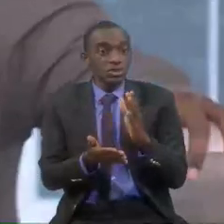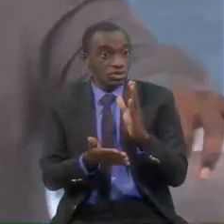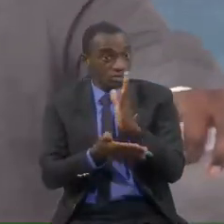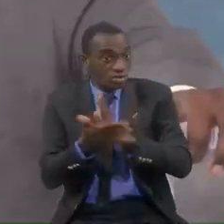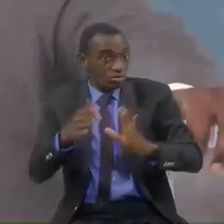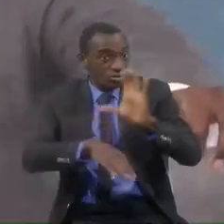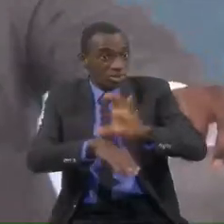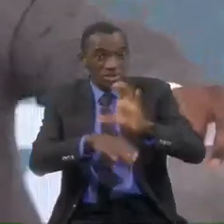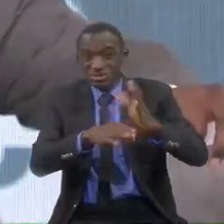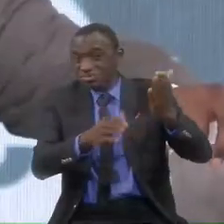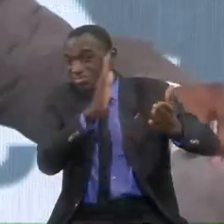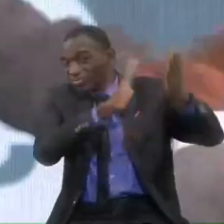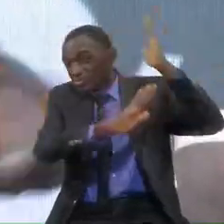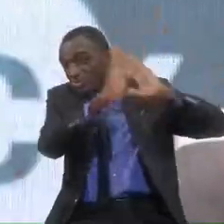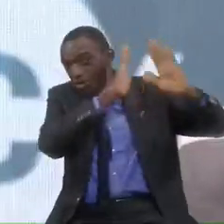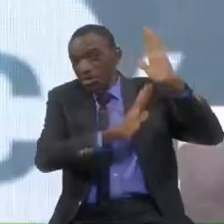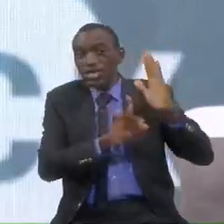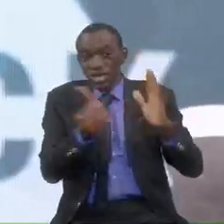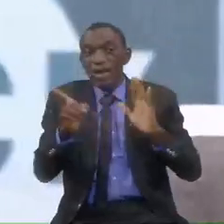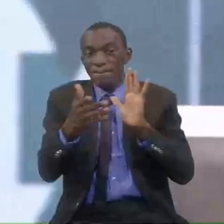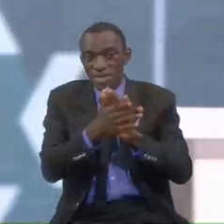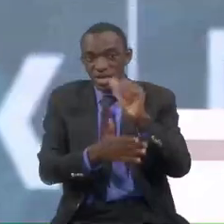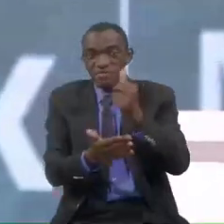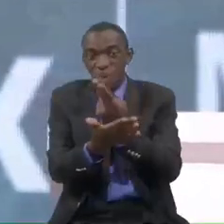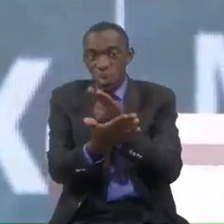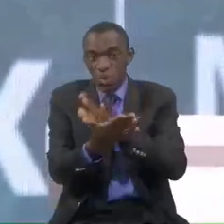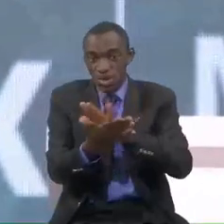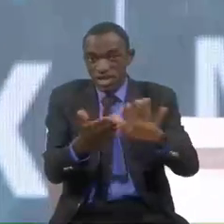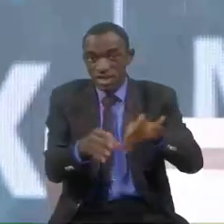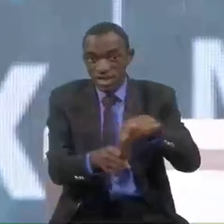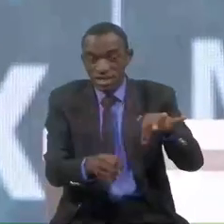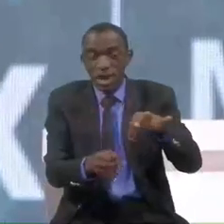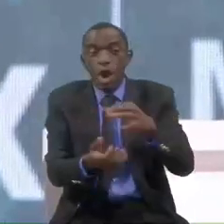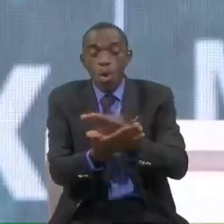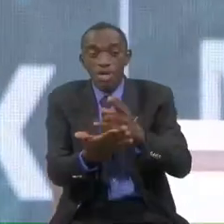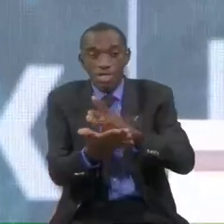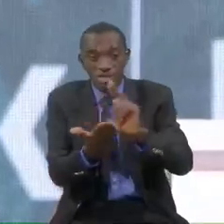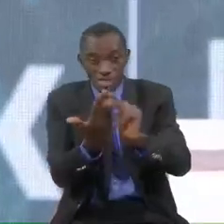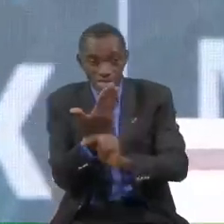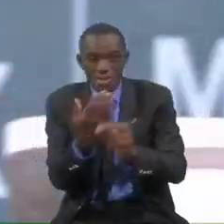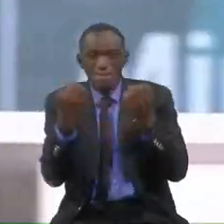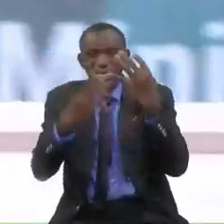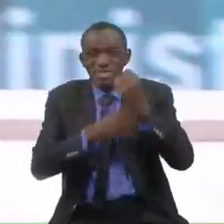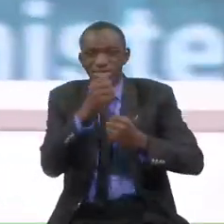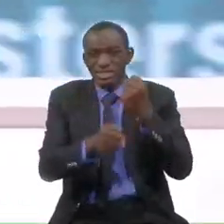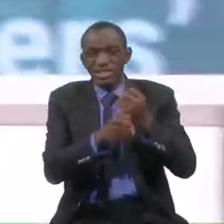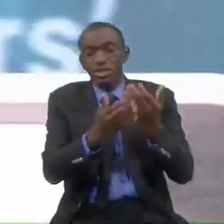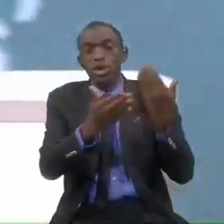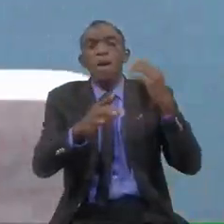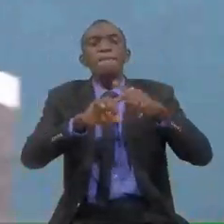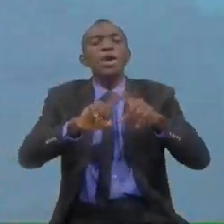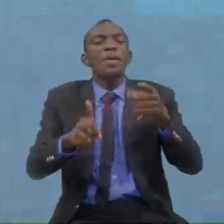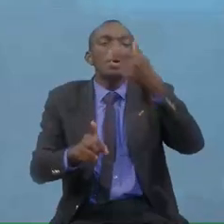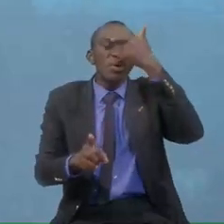qui croient à la sainteté des années passées. Aujourd'hui, à cause des circonstances de la vie,